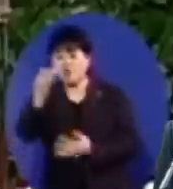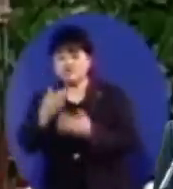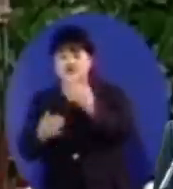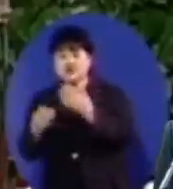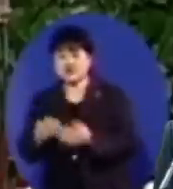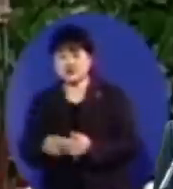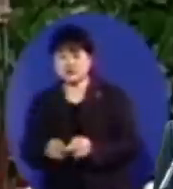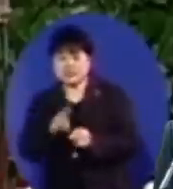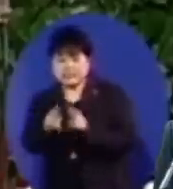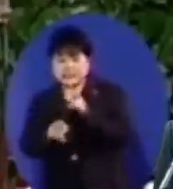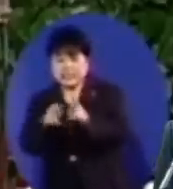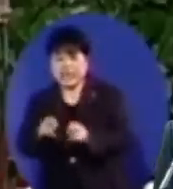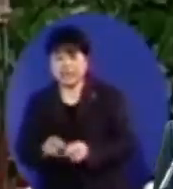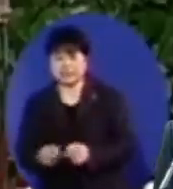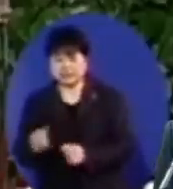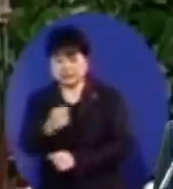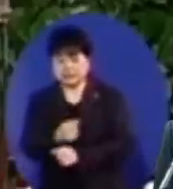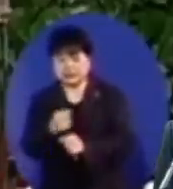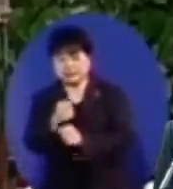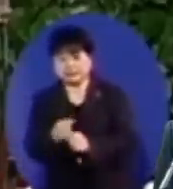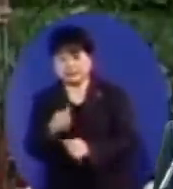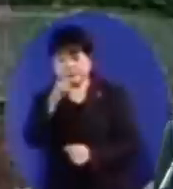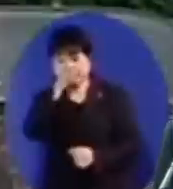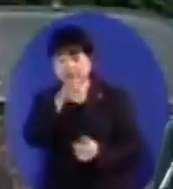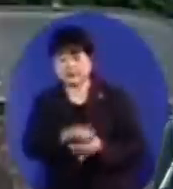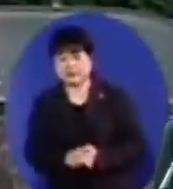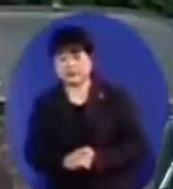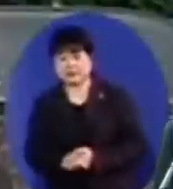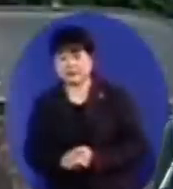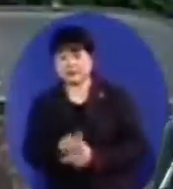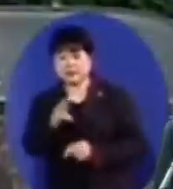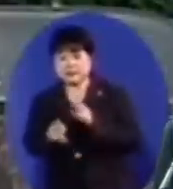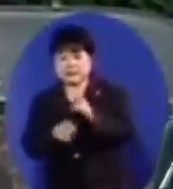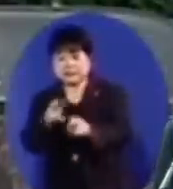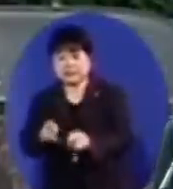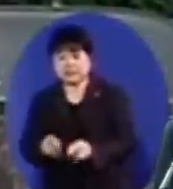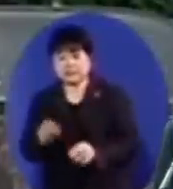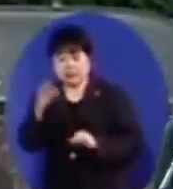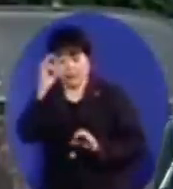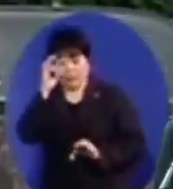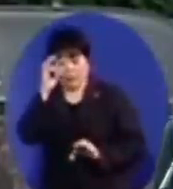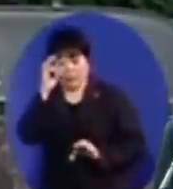많아요. 짐을 잔뜩 실은 화차들이 철로에